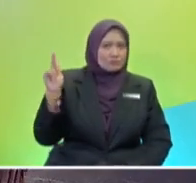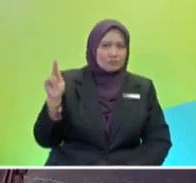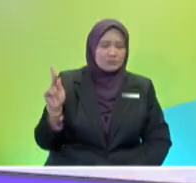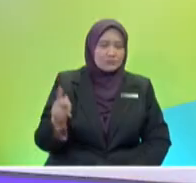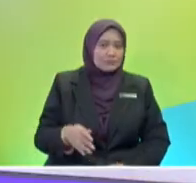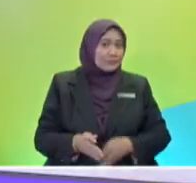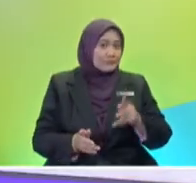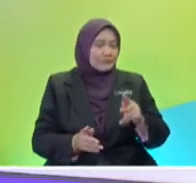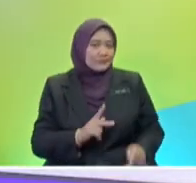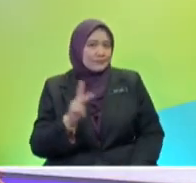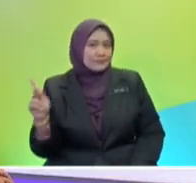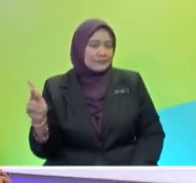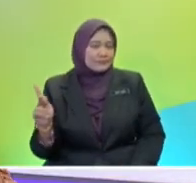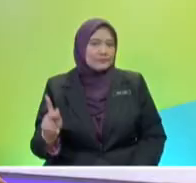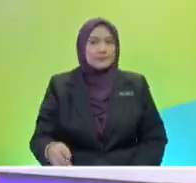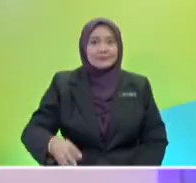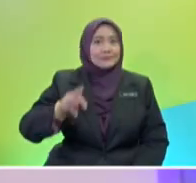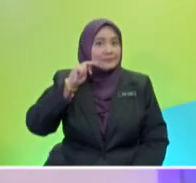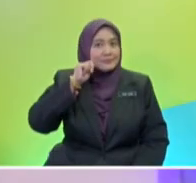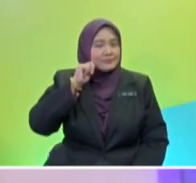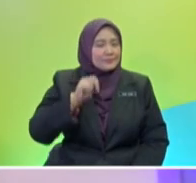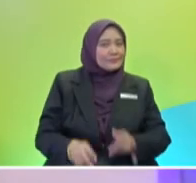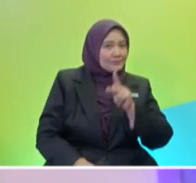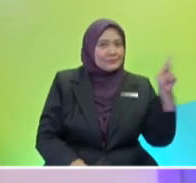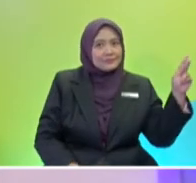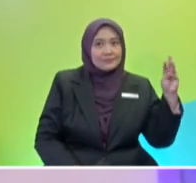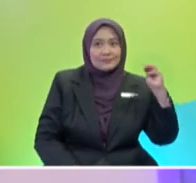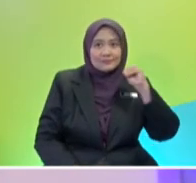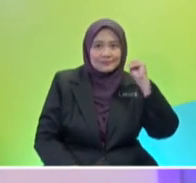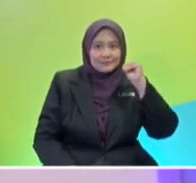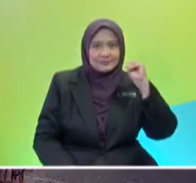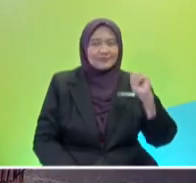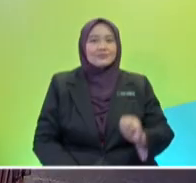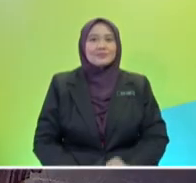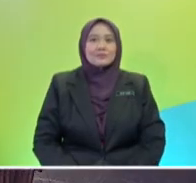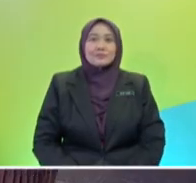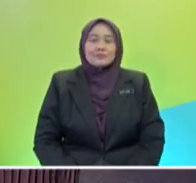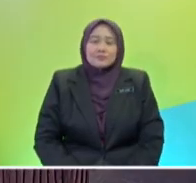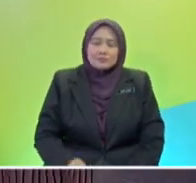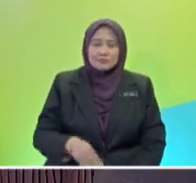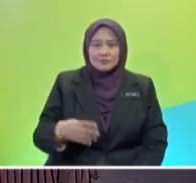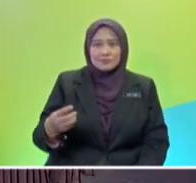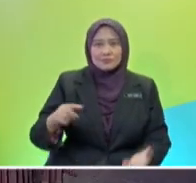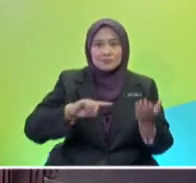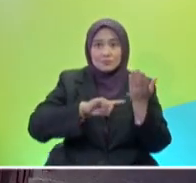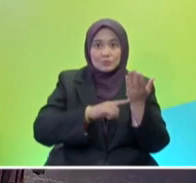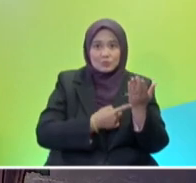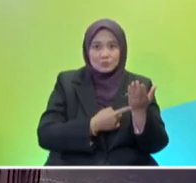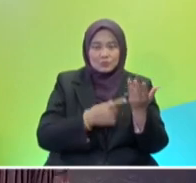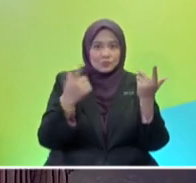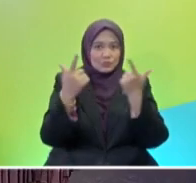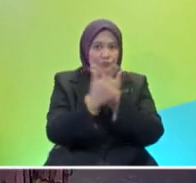saya ini sakit dan di sebelah kiri saya ilah Samira Nazir Baiklah perlawanan akan dimulaikan